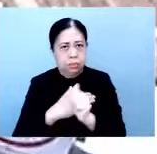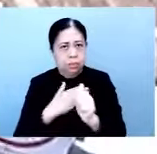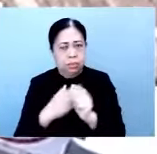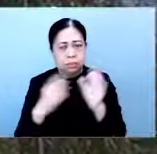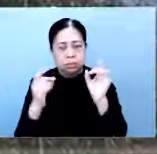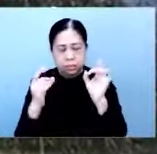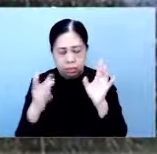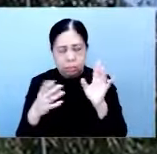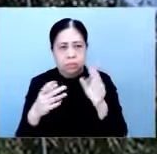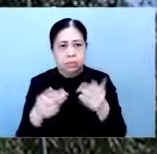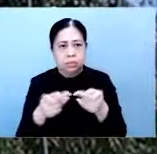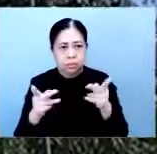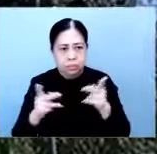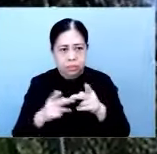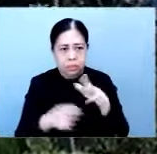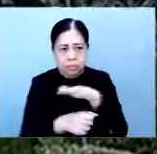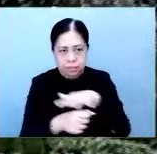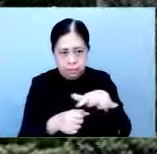yung lugar nila.